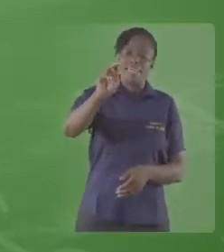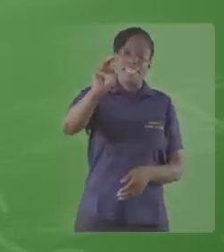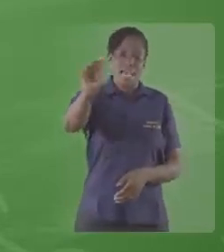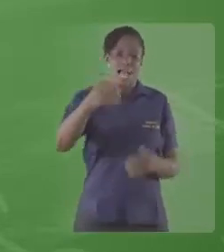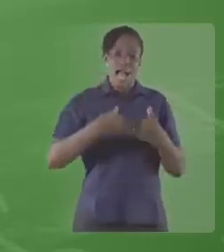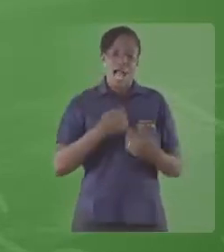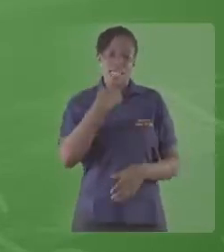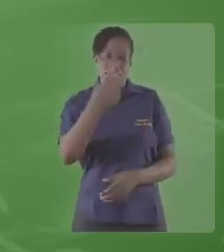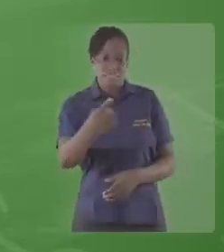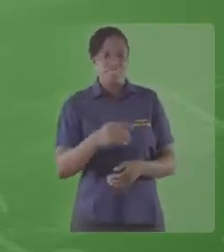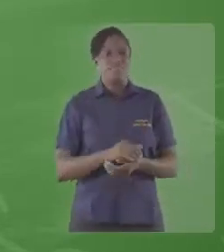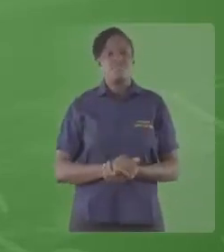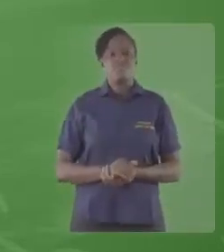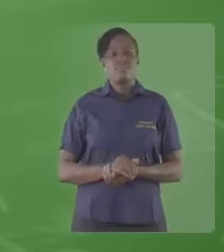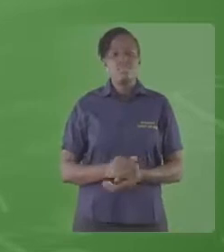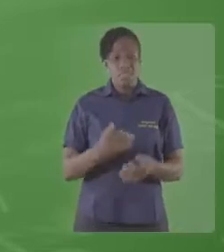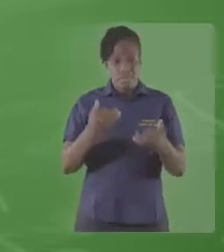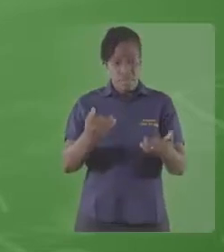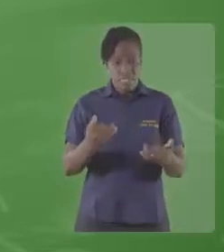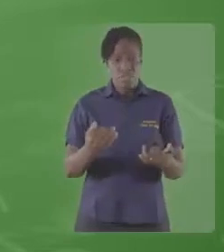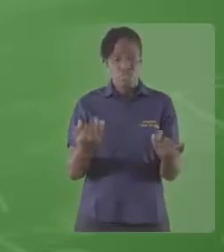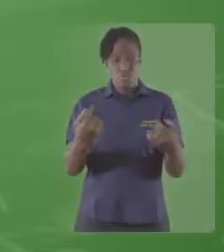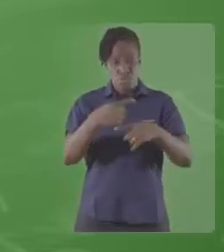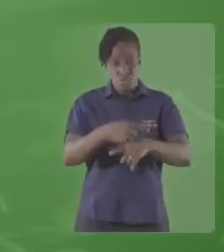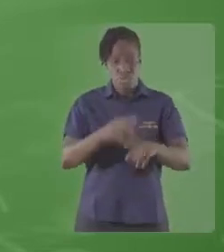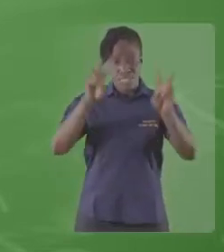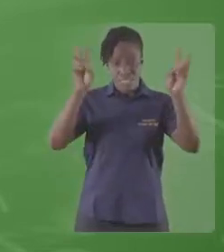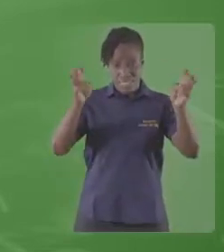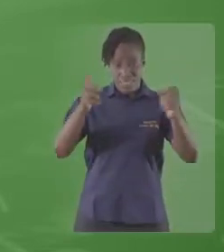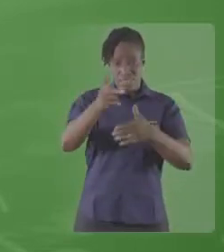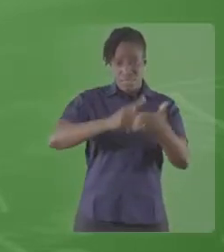Quel est alors le titre de la séance 4?